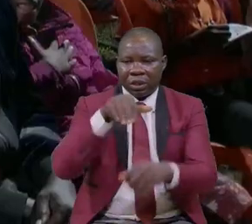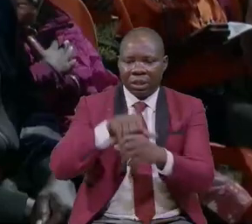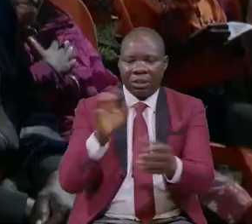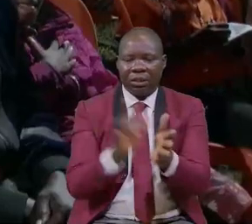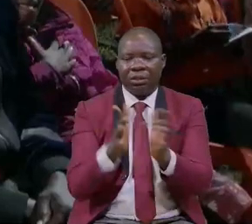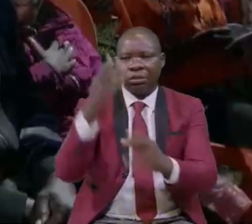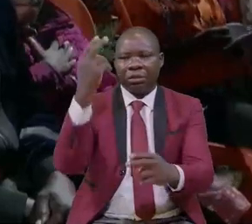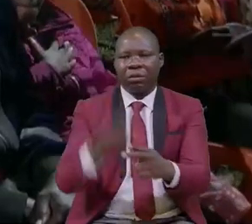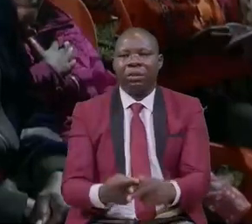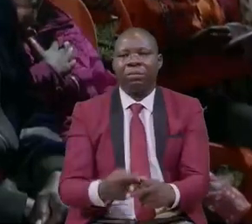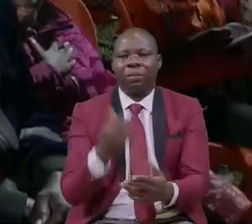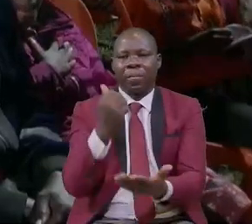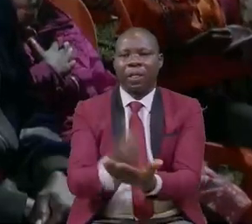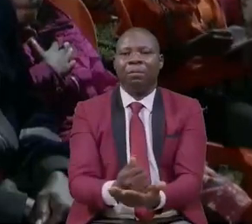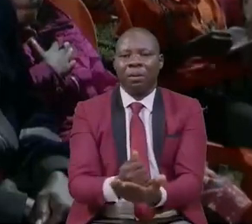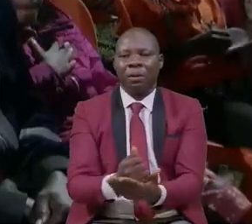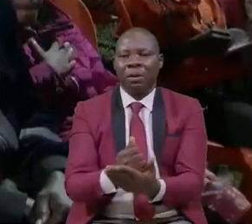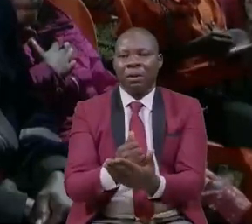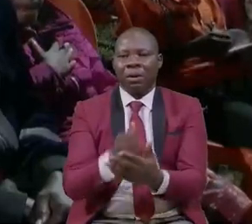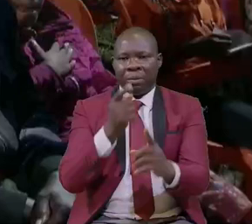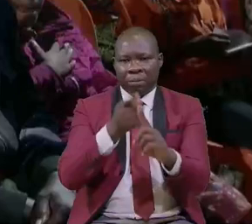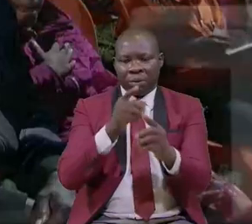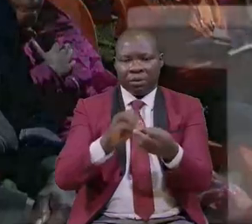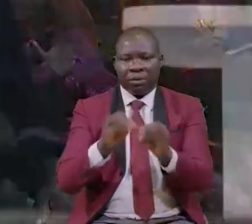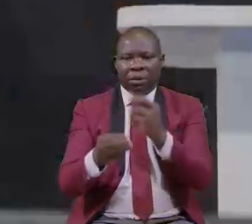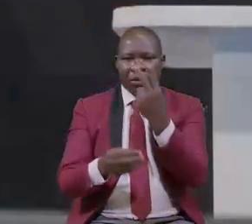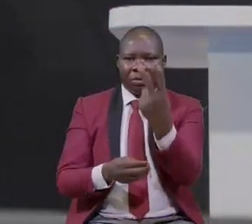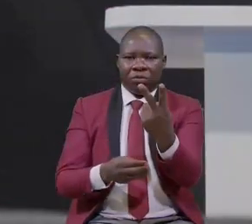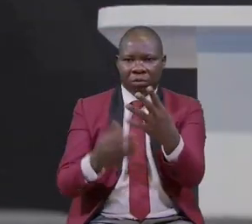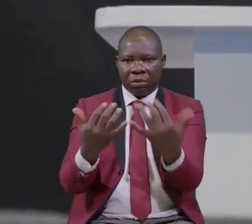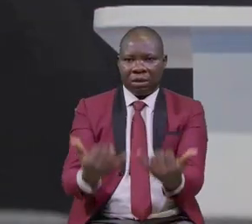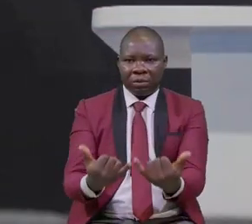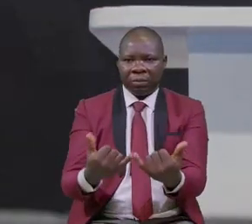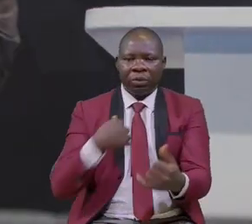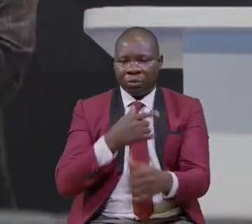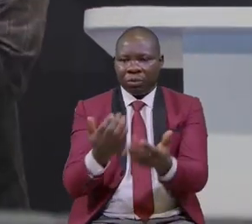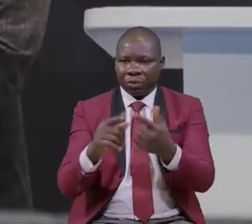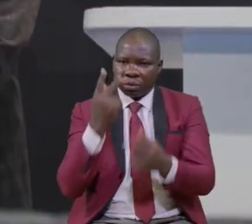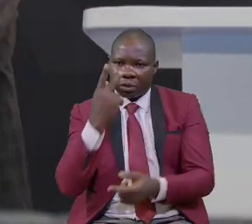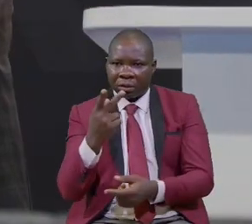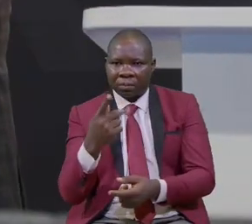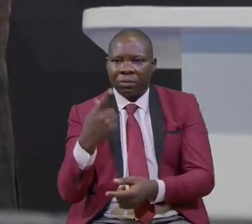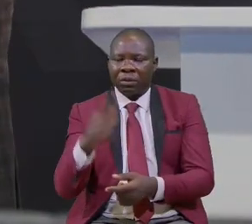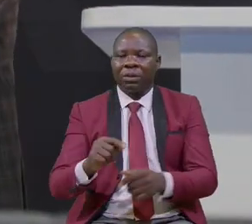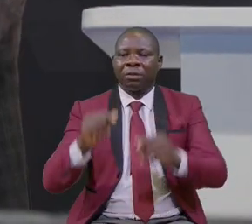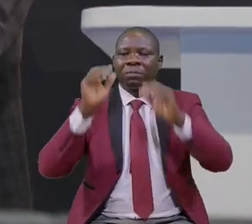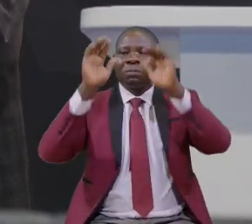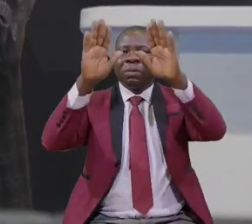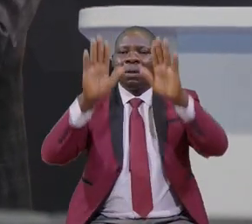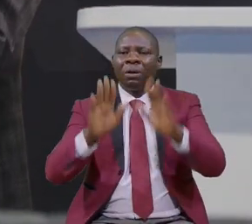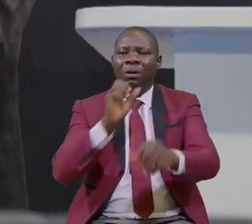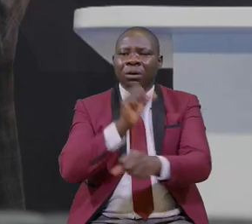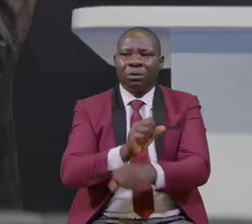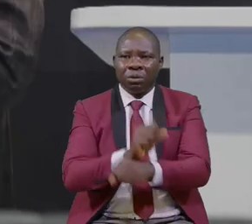de Jésus. Deuxième point maintenant. Deuxième point, nous voyons la puissance